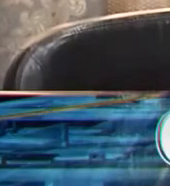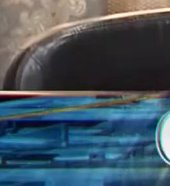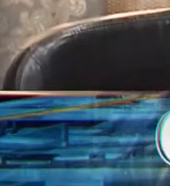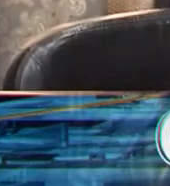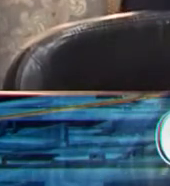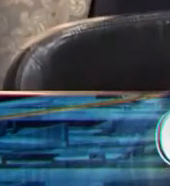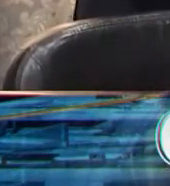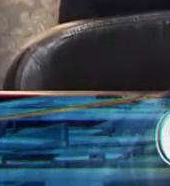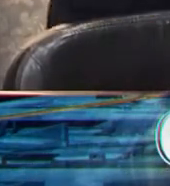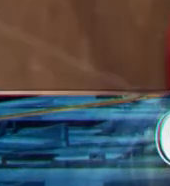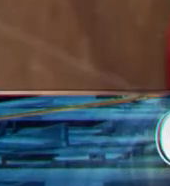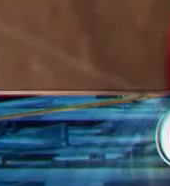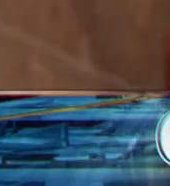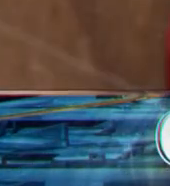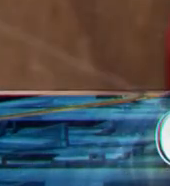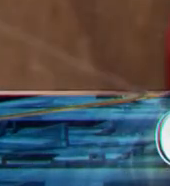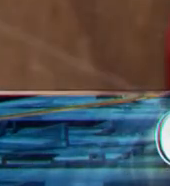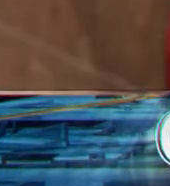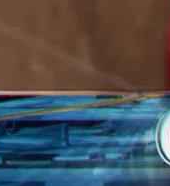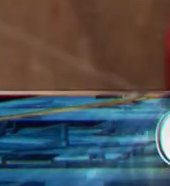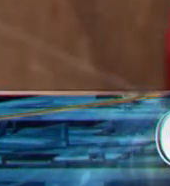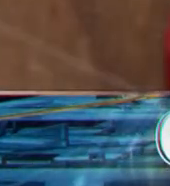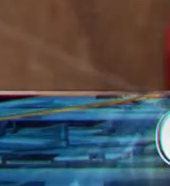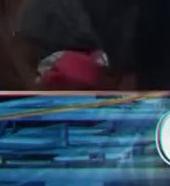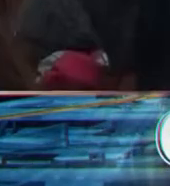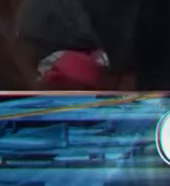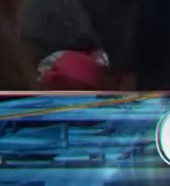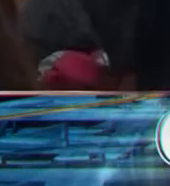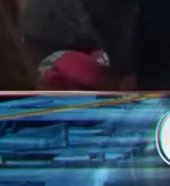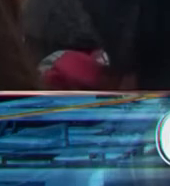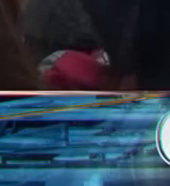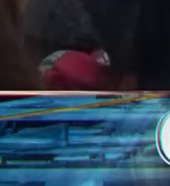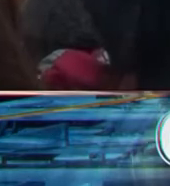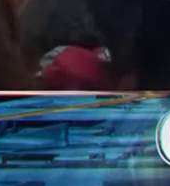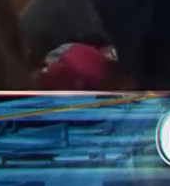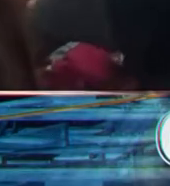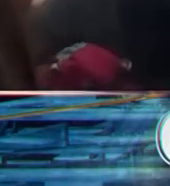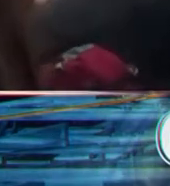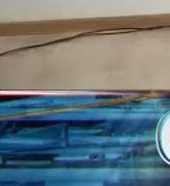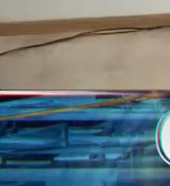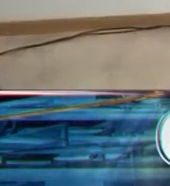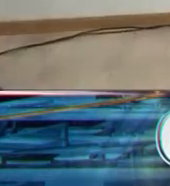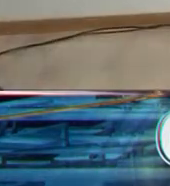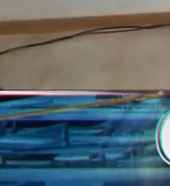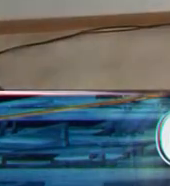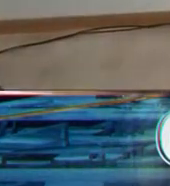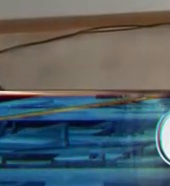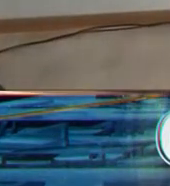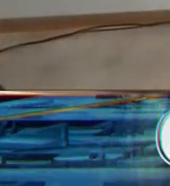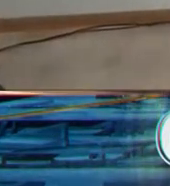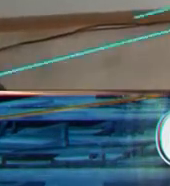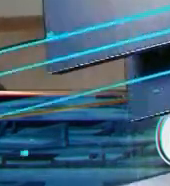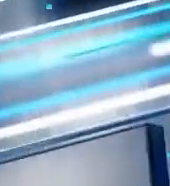Прекрасная половина человечества принимает поздравления. В ряде организаций Алматинской области проходят мероприятия, приуроченные